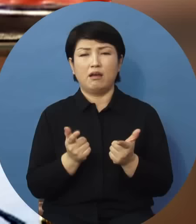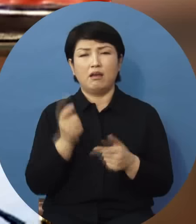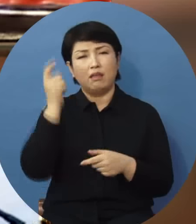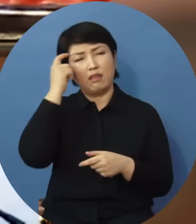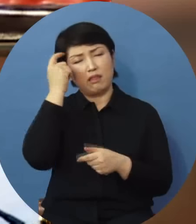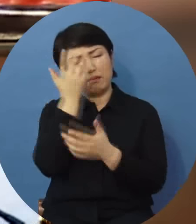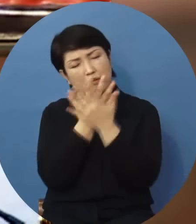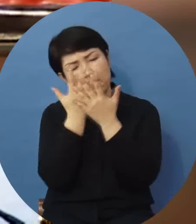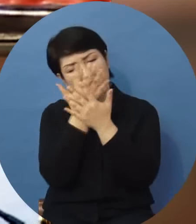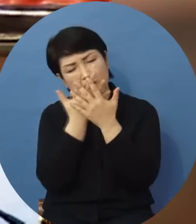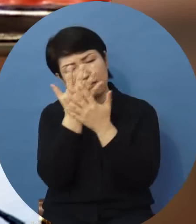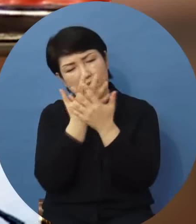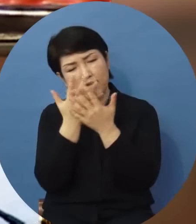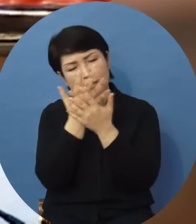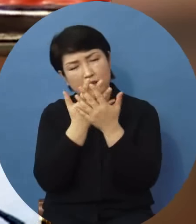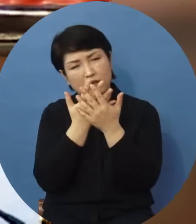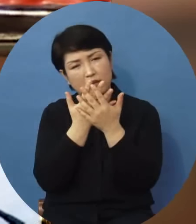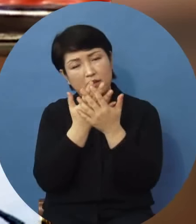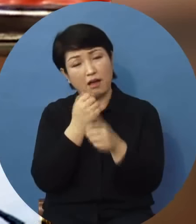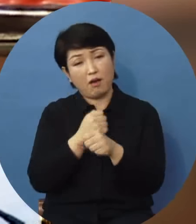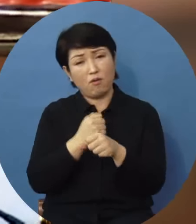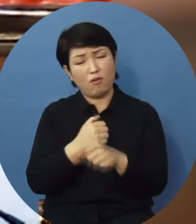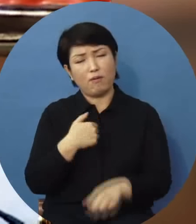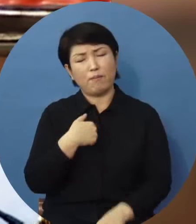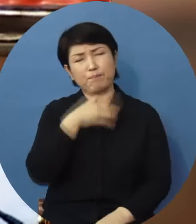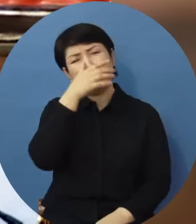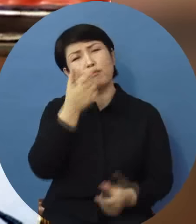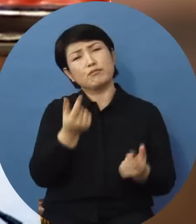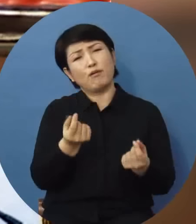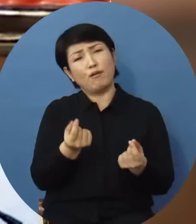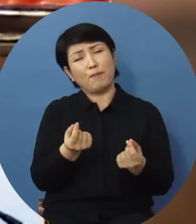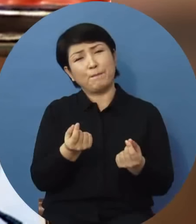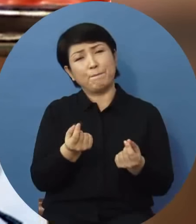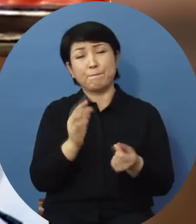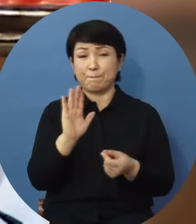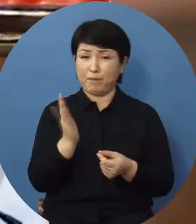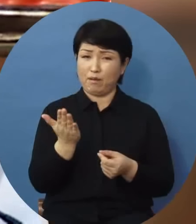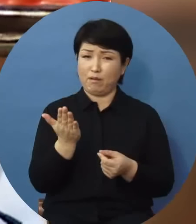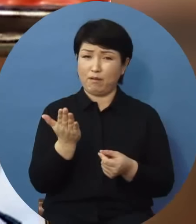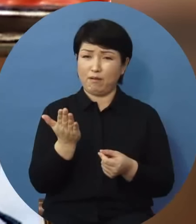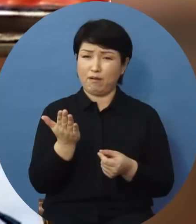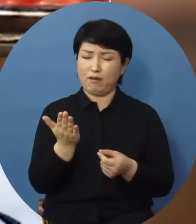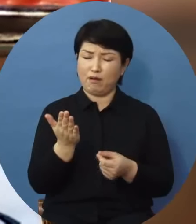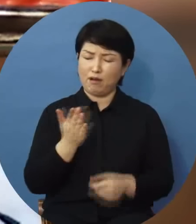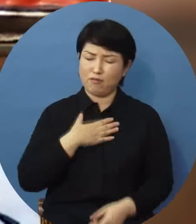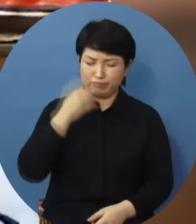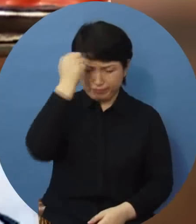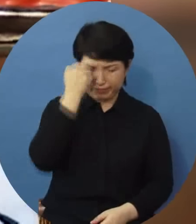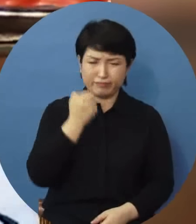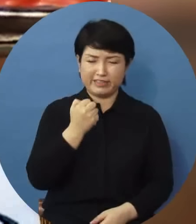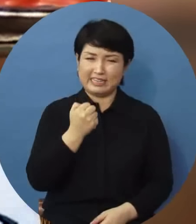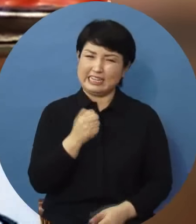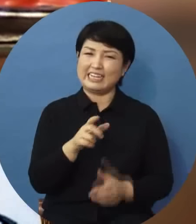정신이 흐릿하고 이렇게 멍청해져서 자기가 바본가 이런